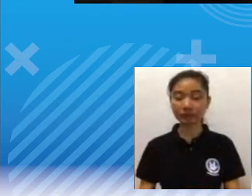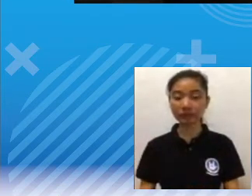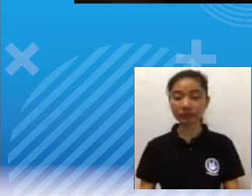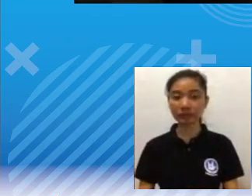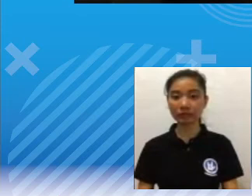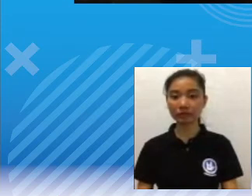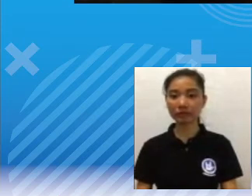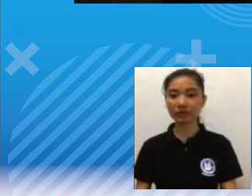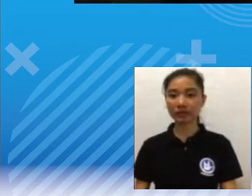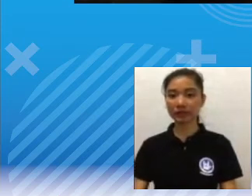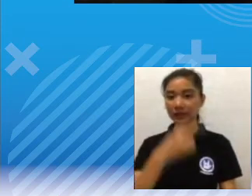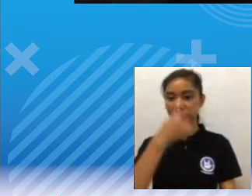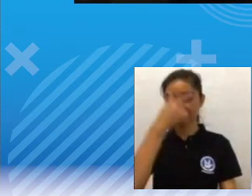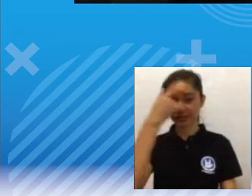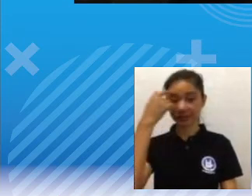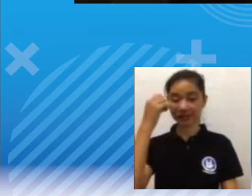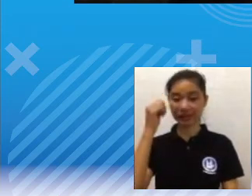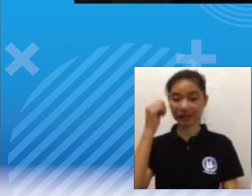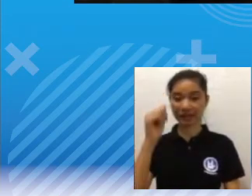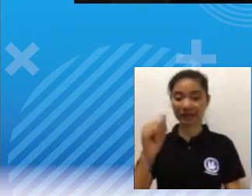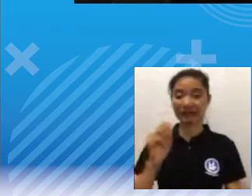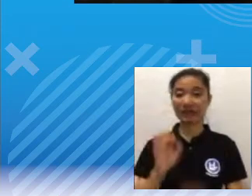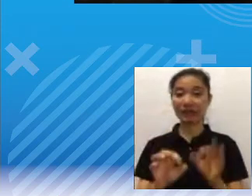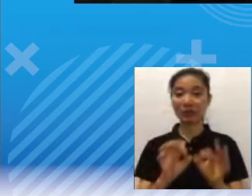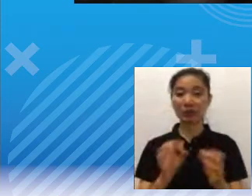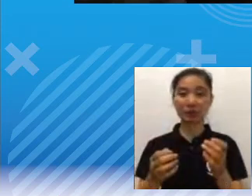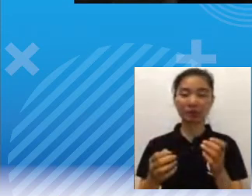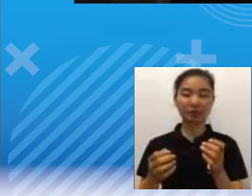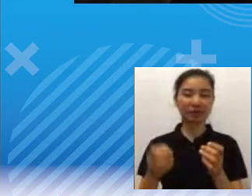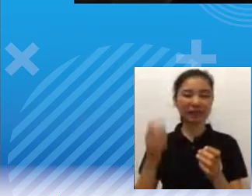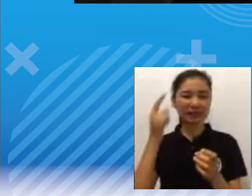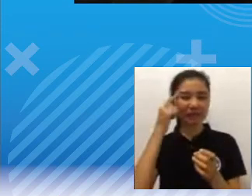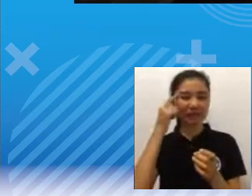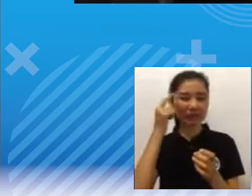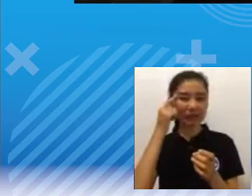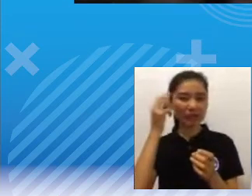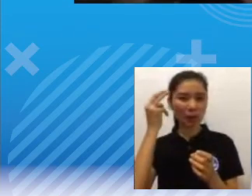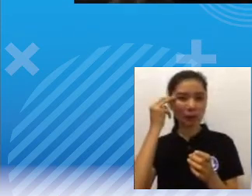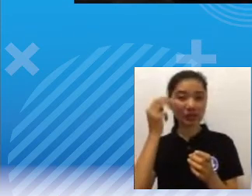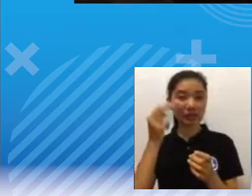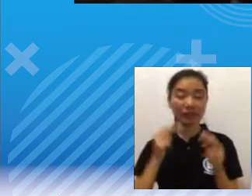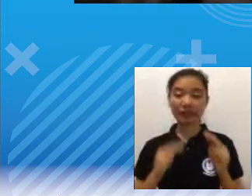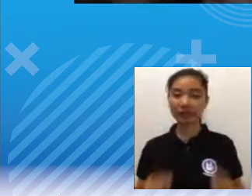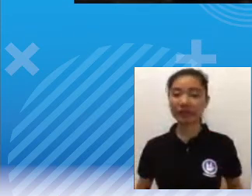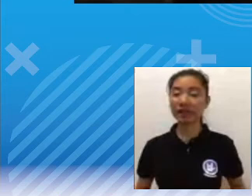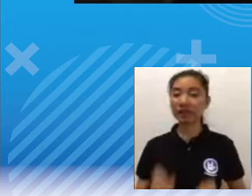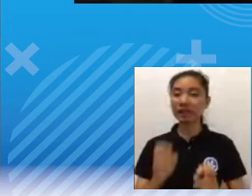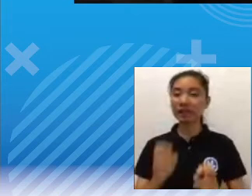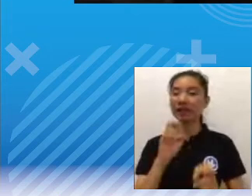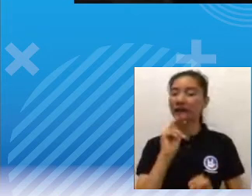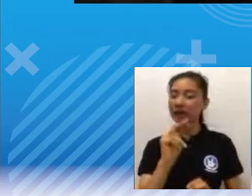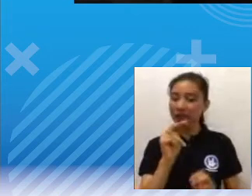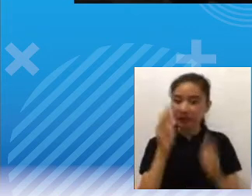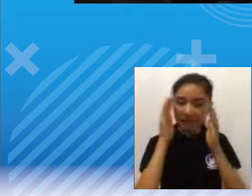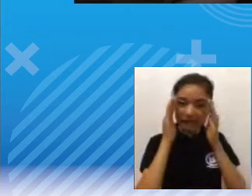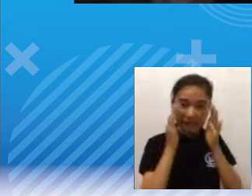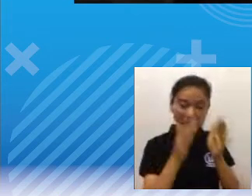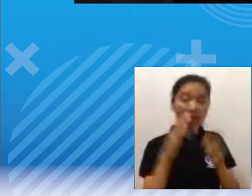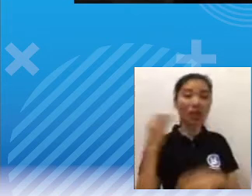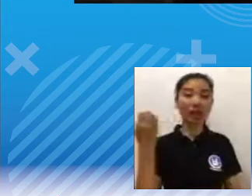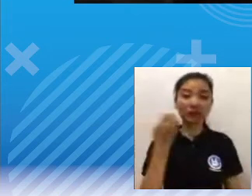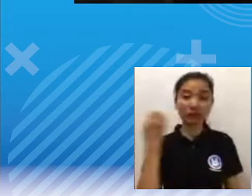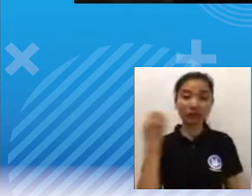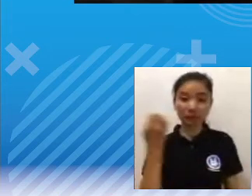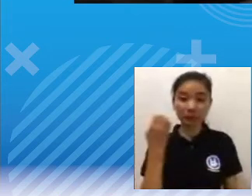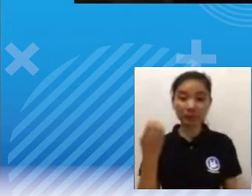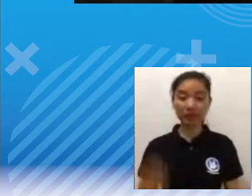gagamitin natin yung analogy ng physical health, para tong kailangan na natin ng atensyon ng ER. Okay? So ito